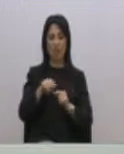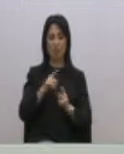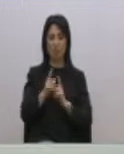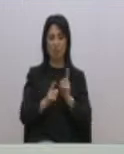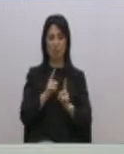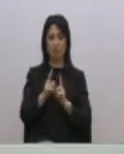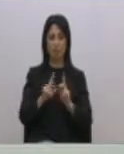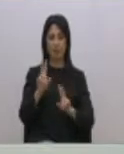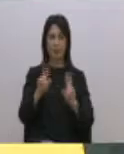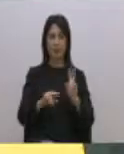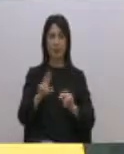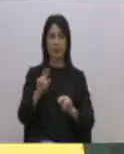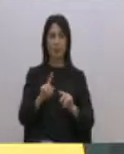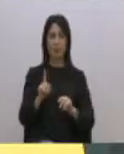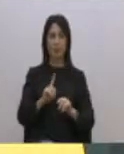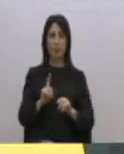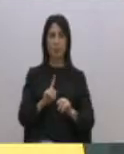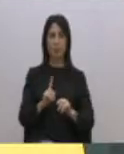იმის გათვალისწინებით, რომ